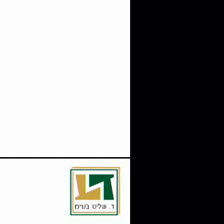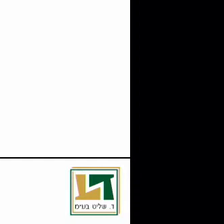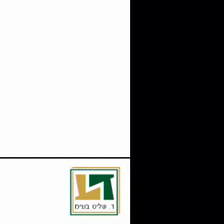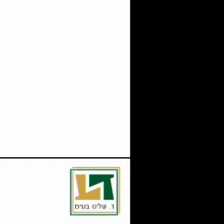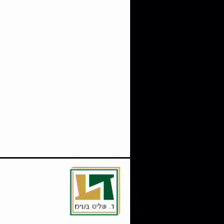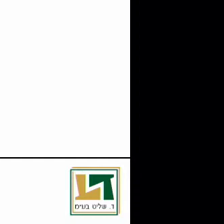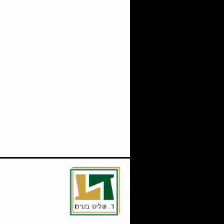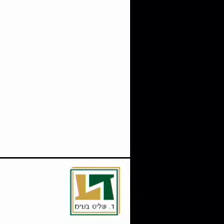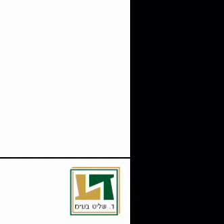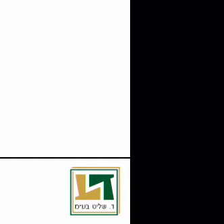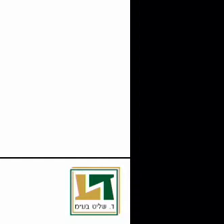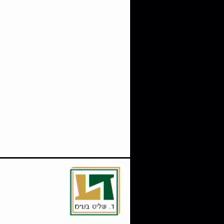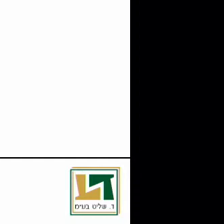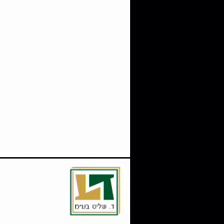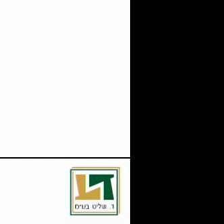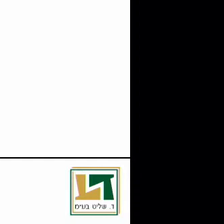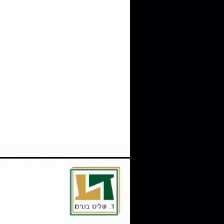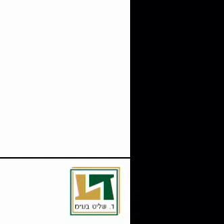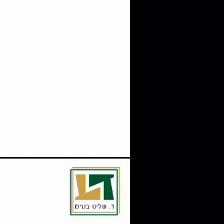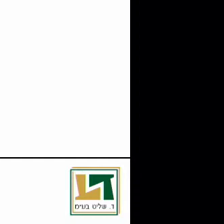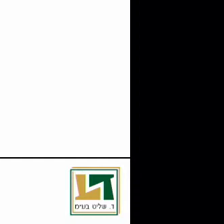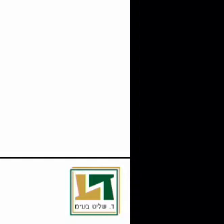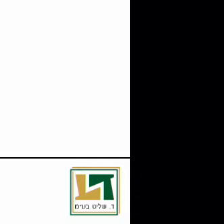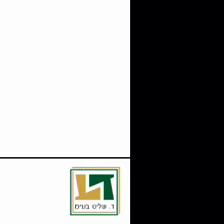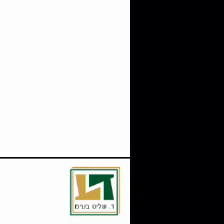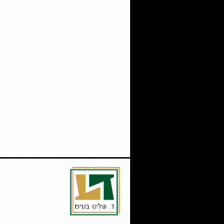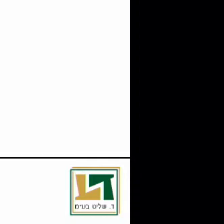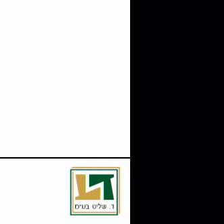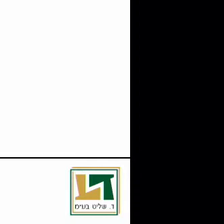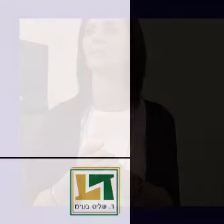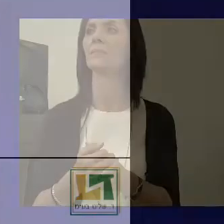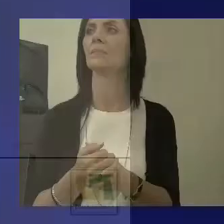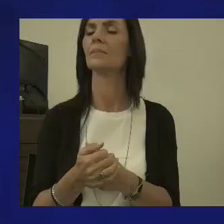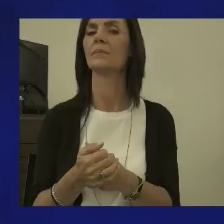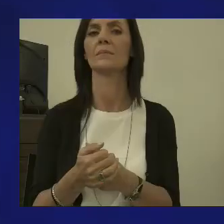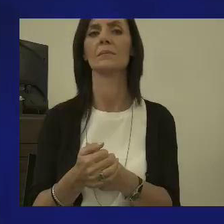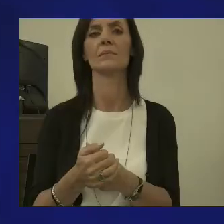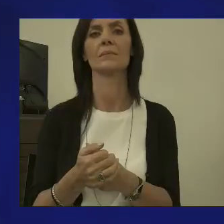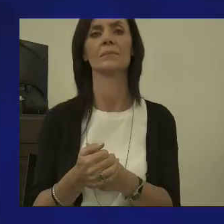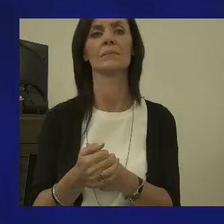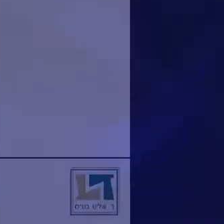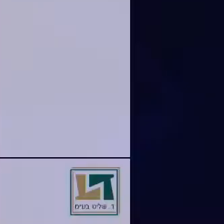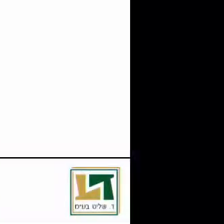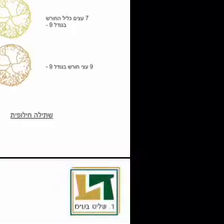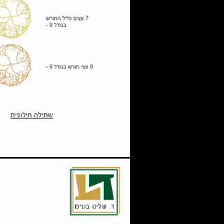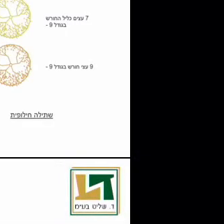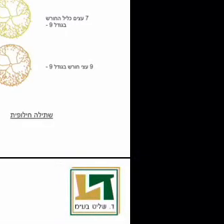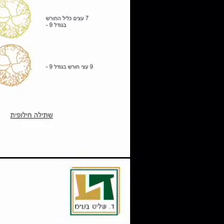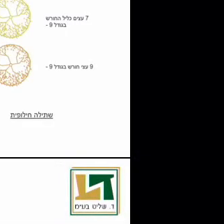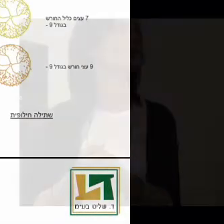מה זה דירות שכתוב דייר דירות שלא כתוב? איפה? יש דיירים קיימים במבנה שמקבלים דירות. זה לא כל כך ענייננו, אבל זה מפורט פה.